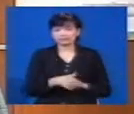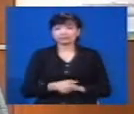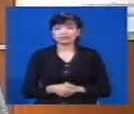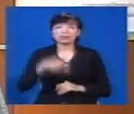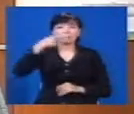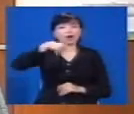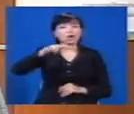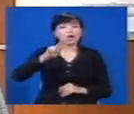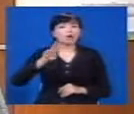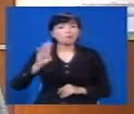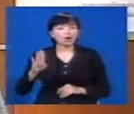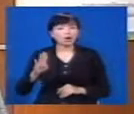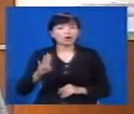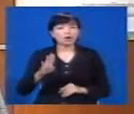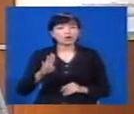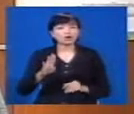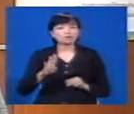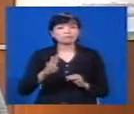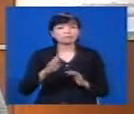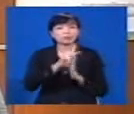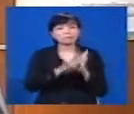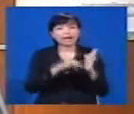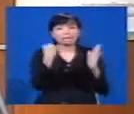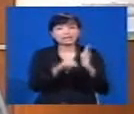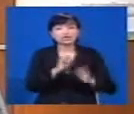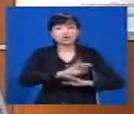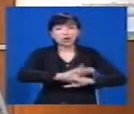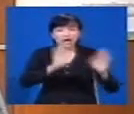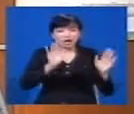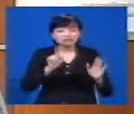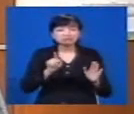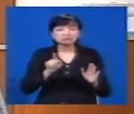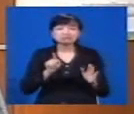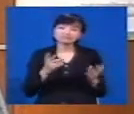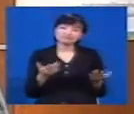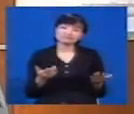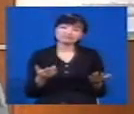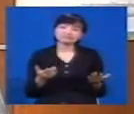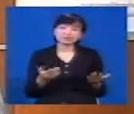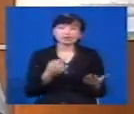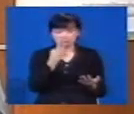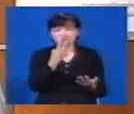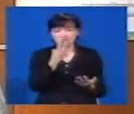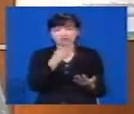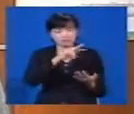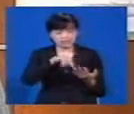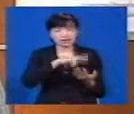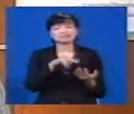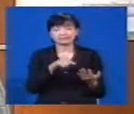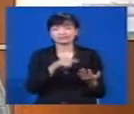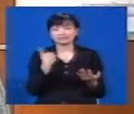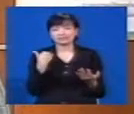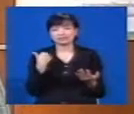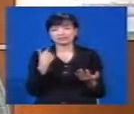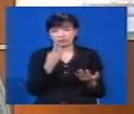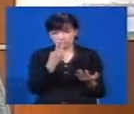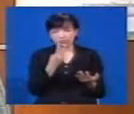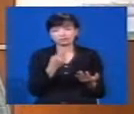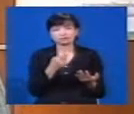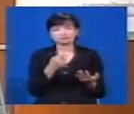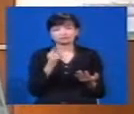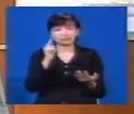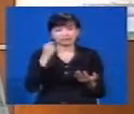บ.นิรโทษกรรมก็อาจจะมีการแปรยติไปในทิศทางที่มีความสบายใจขึ้นแล้วนะครับก็ต้องดูในสถานการณ์ที่เกิดขึ้นประ